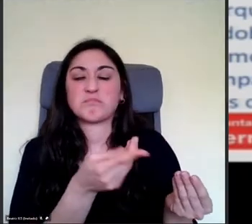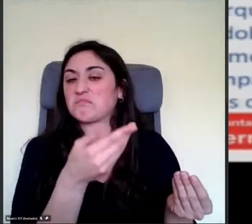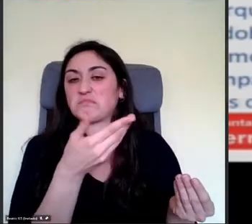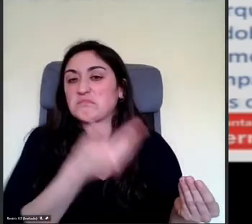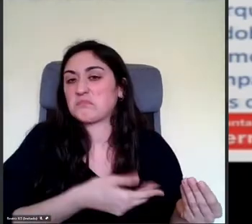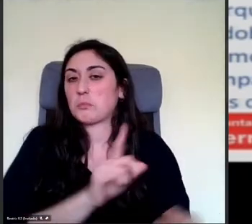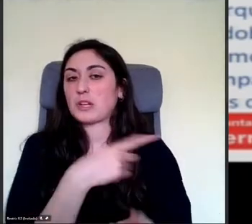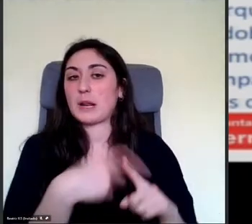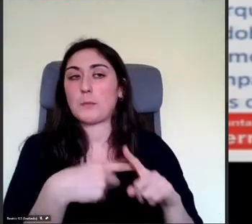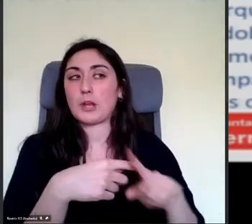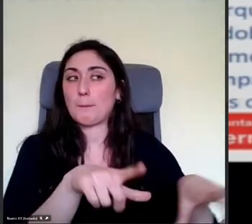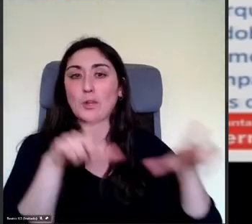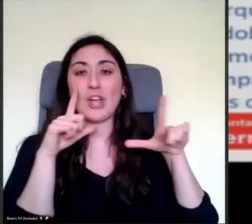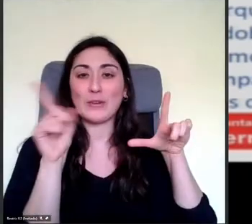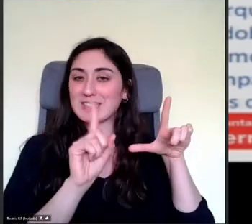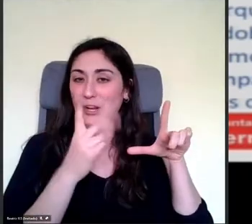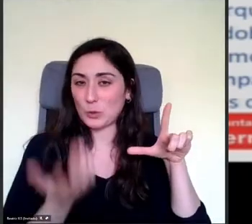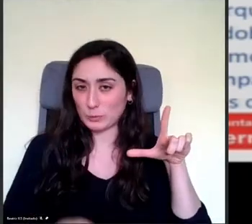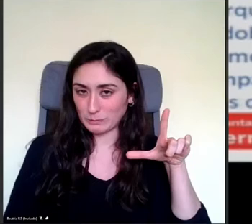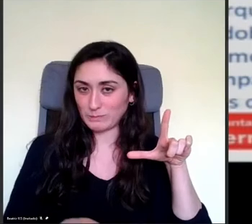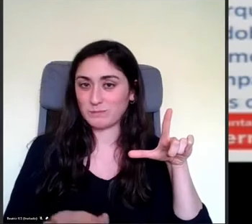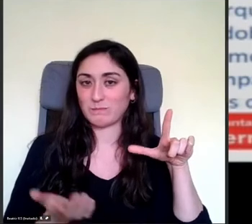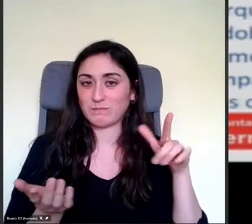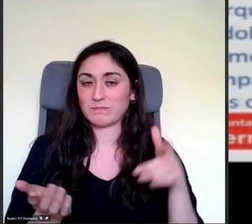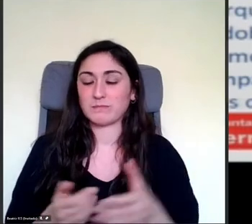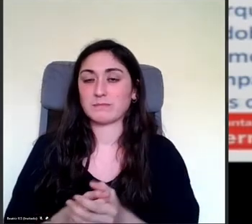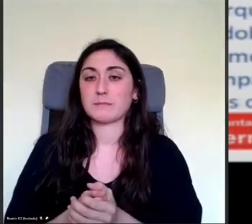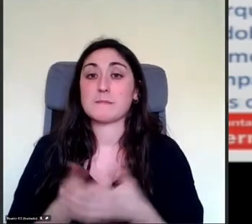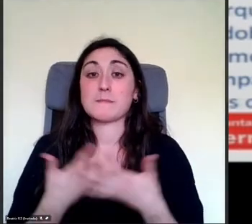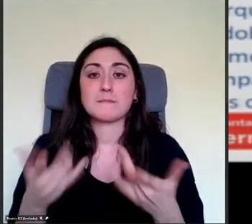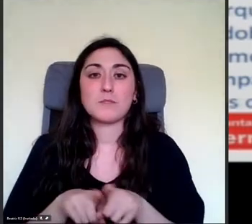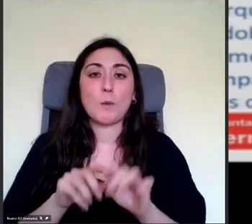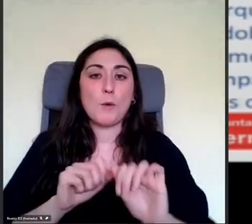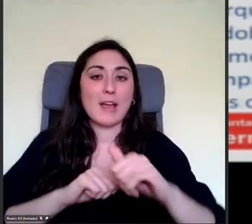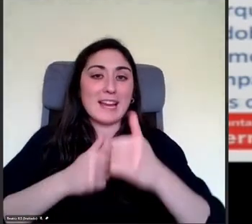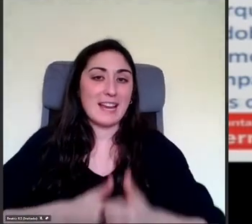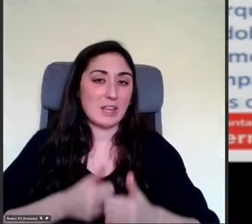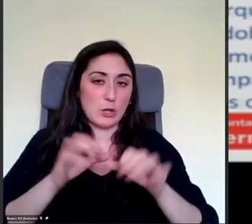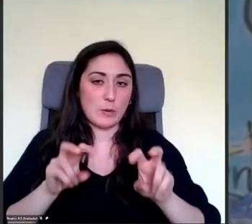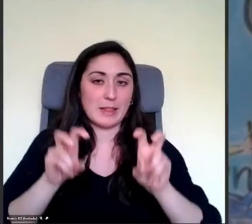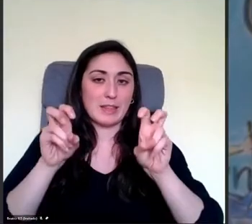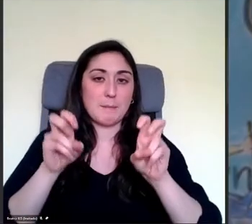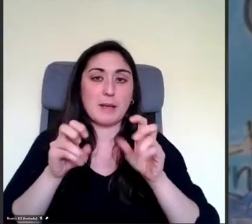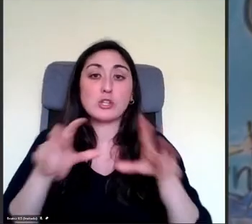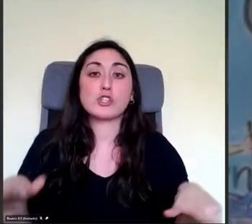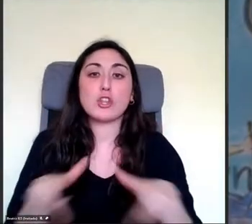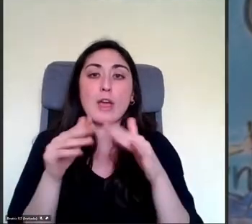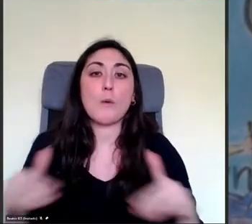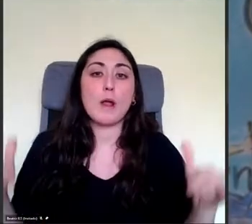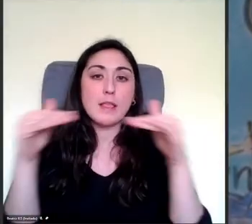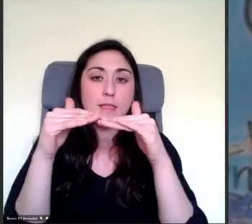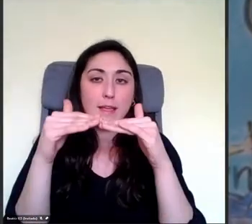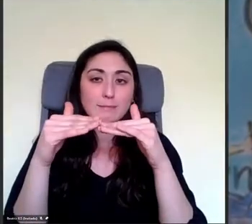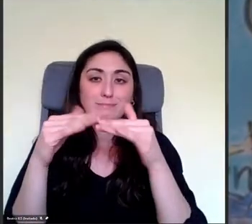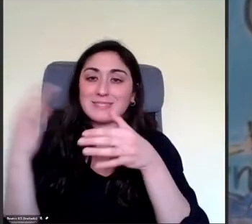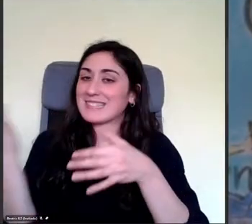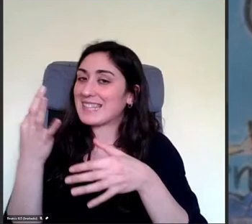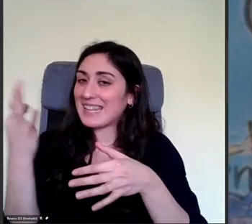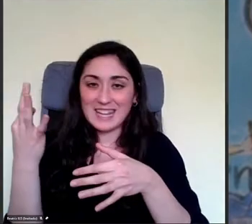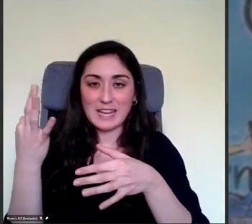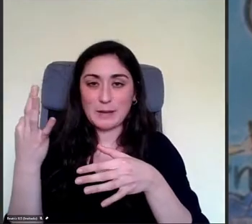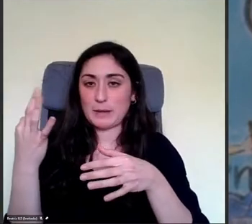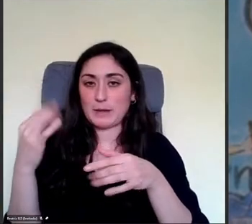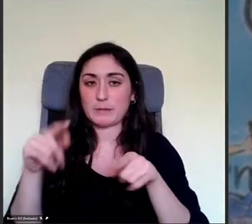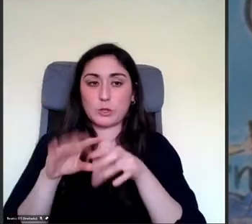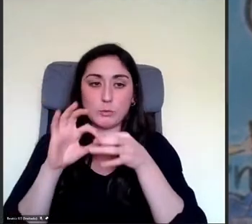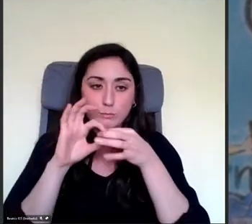la protagonista de la notícia. Per tant, el repte d'una societat igualitària va de la mà d'erradicar aquesta invisibilitat i per tant